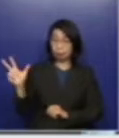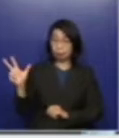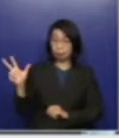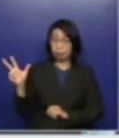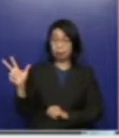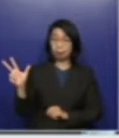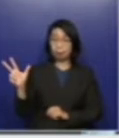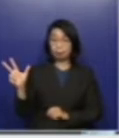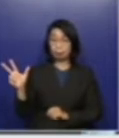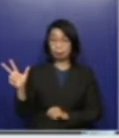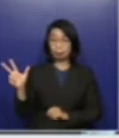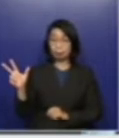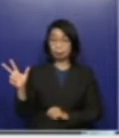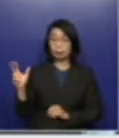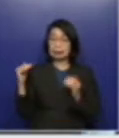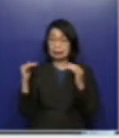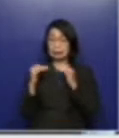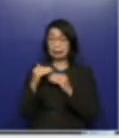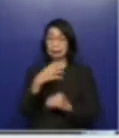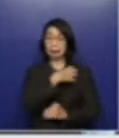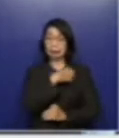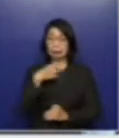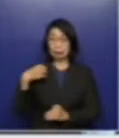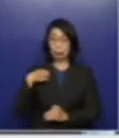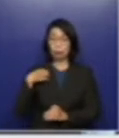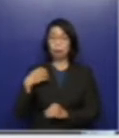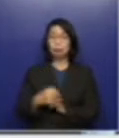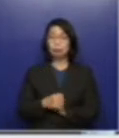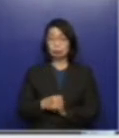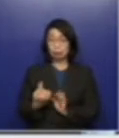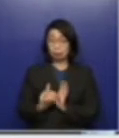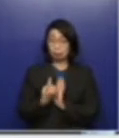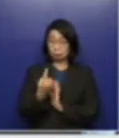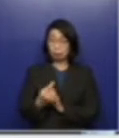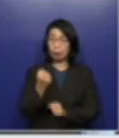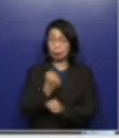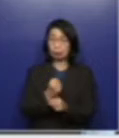ที่3คือเรื่องของสิทธิทางการทูตว่าคุณจะต้องปฏิบัติอะไร